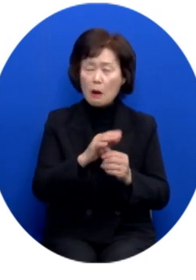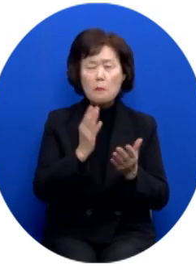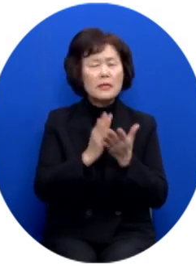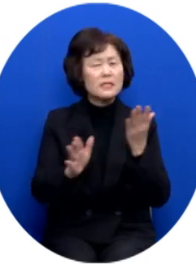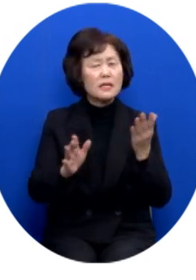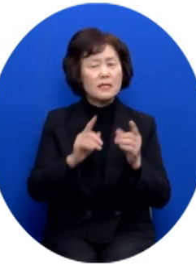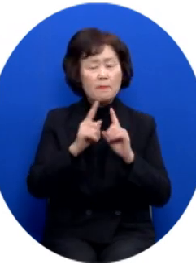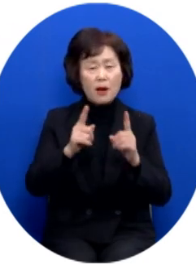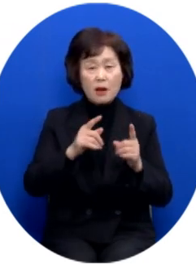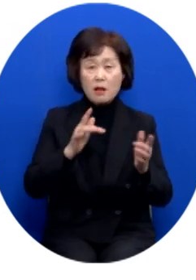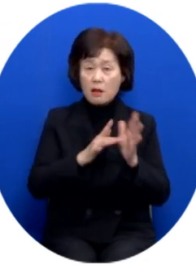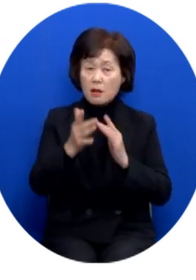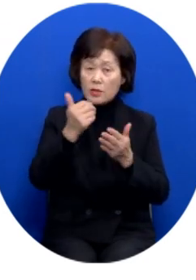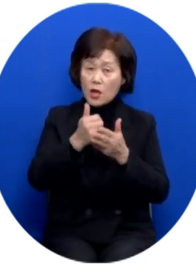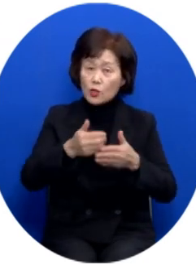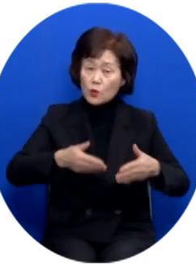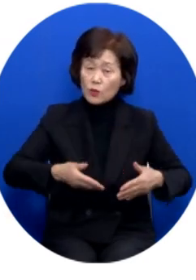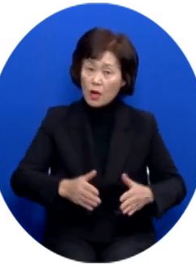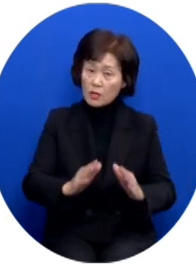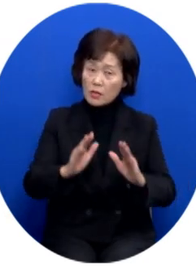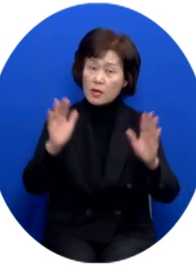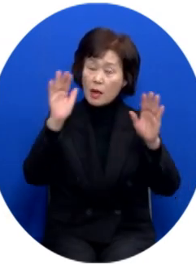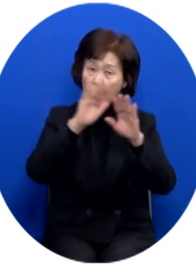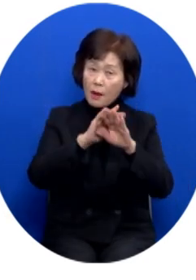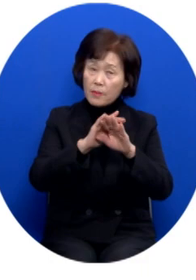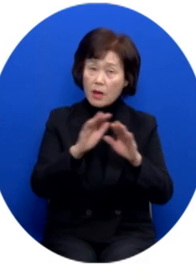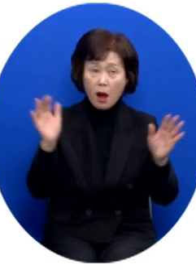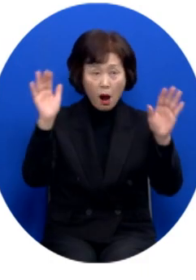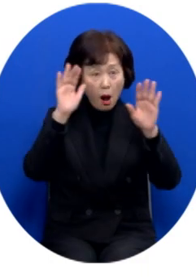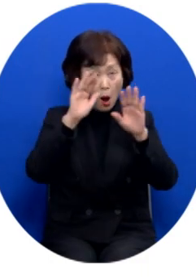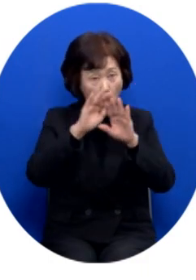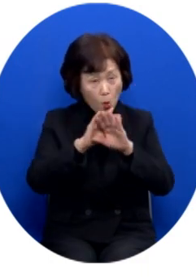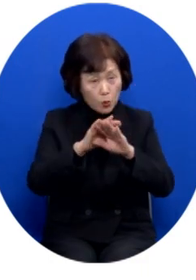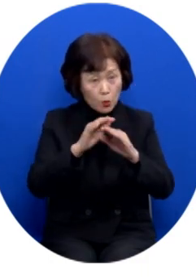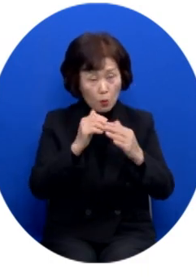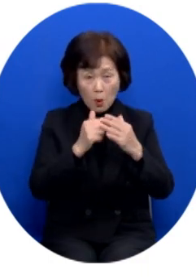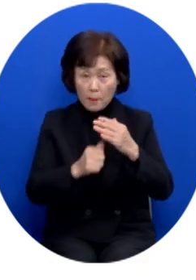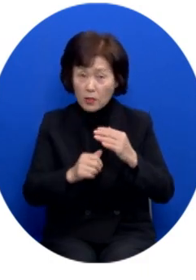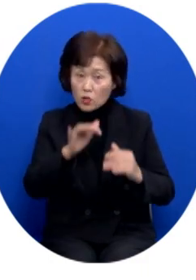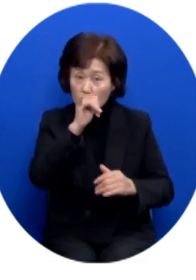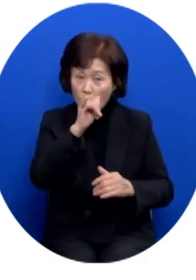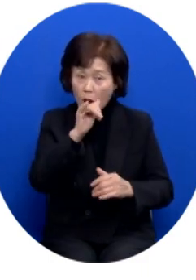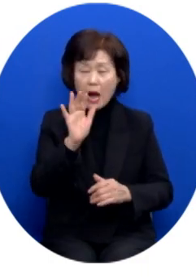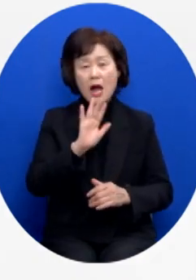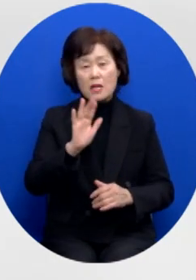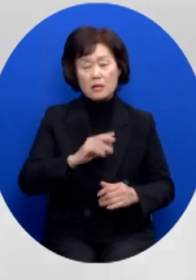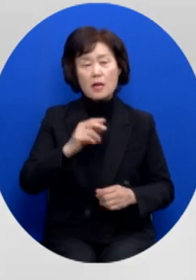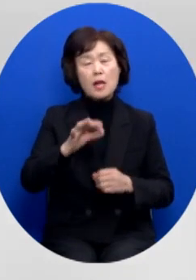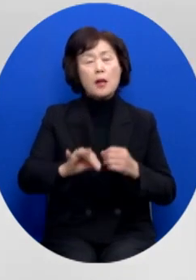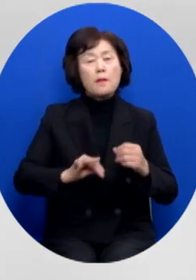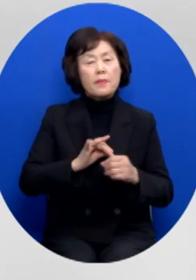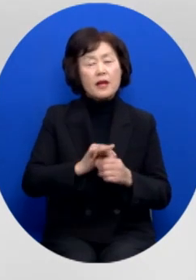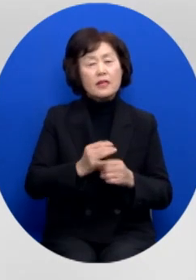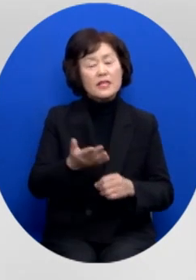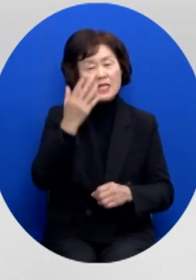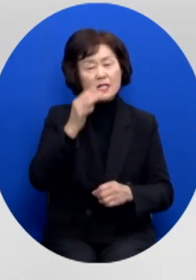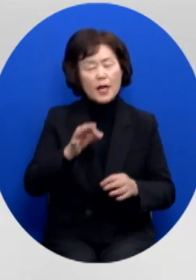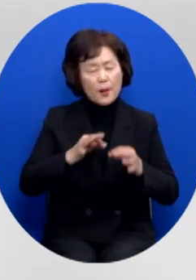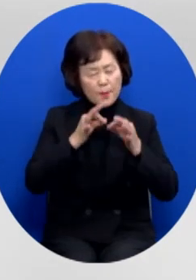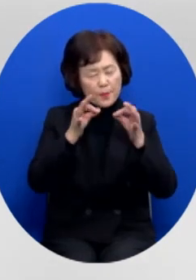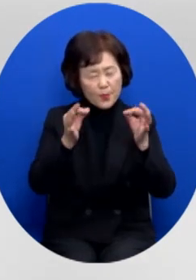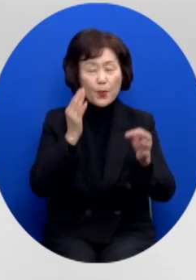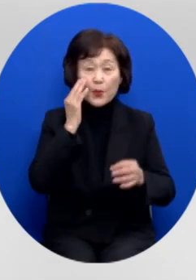교수는 예수 탄생의 밤이 어둠에 묻혔다고 자문하면서 100년 이상 불러왔지만 이제라도 바로잡자